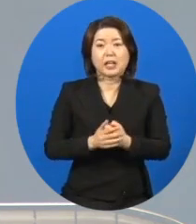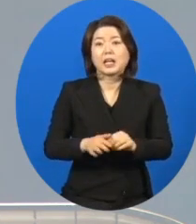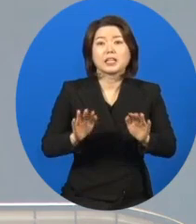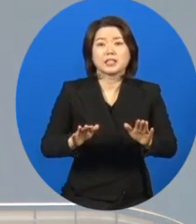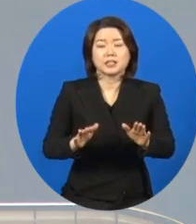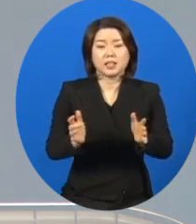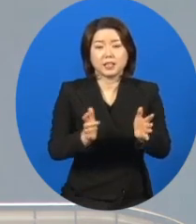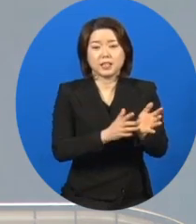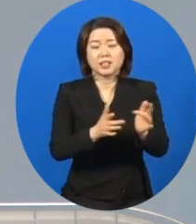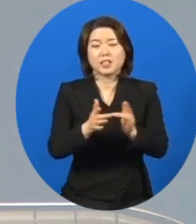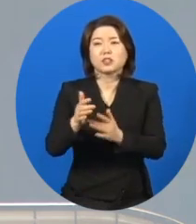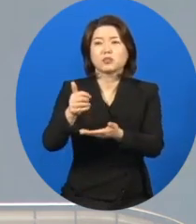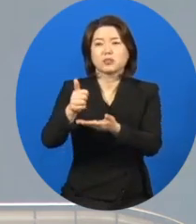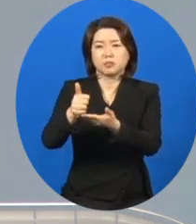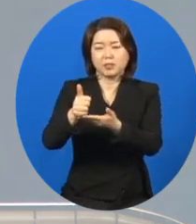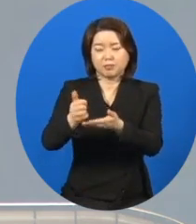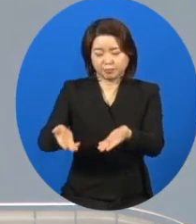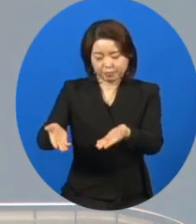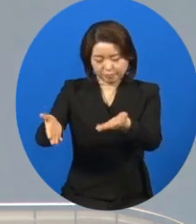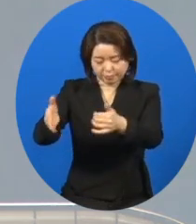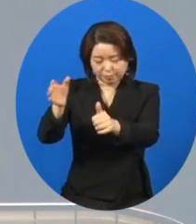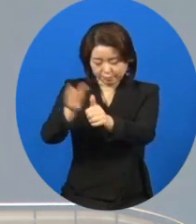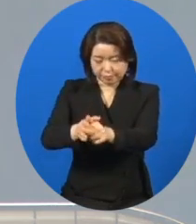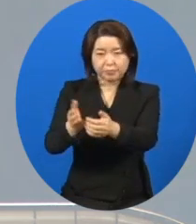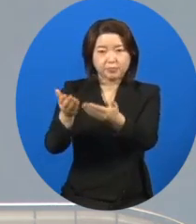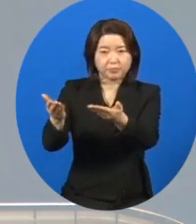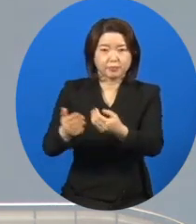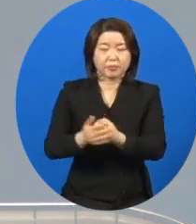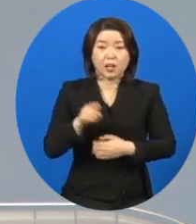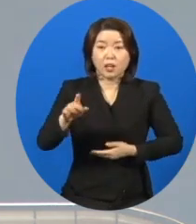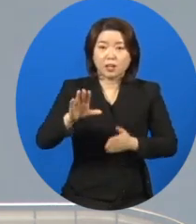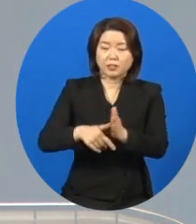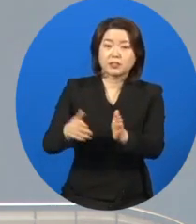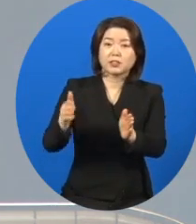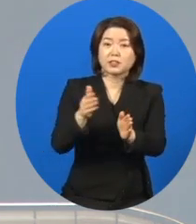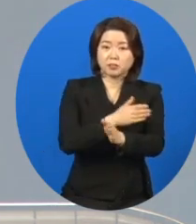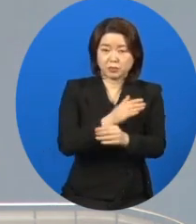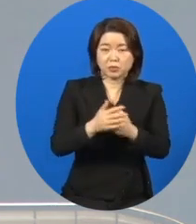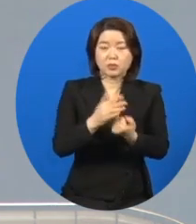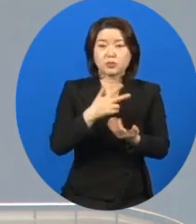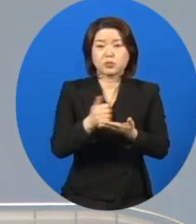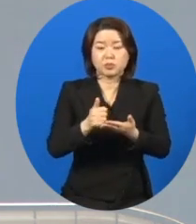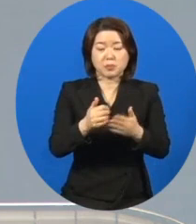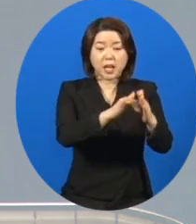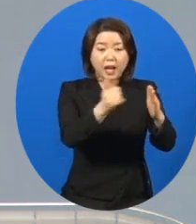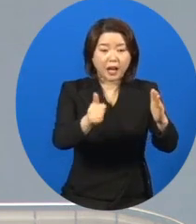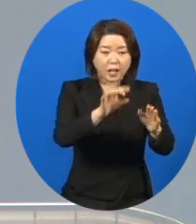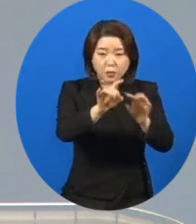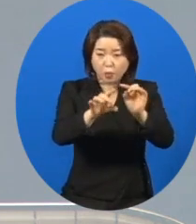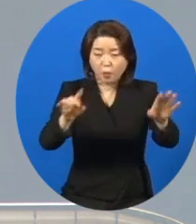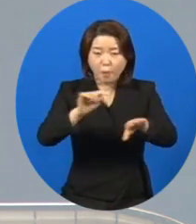이제는 예수님께서 하세요. 그때 주님이 가족들의 마음을 바꾸세요.